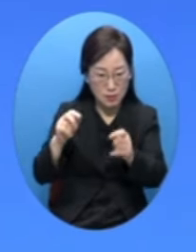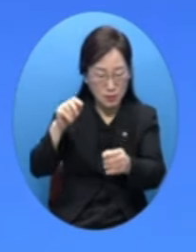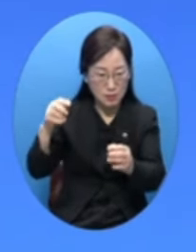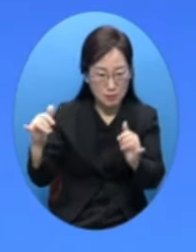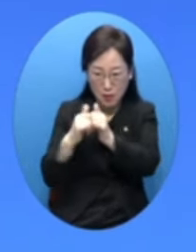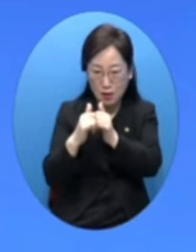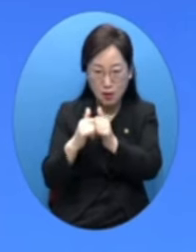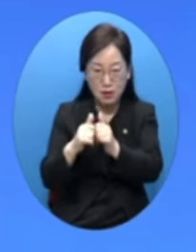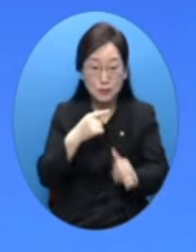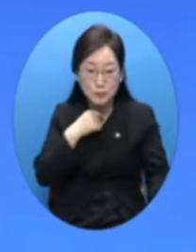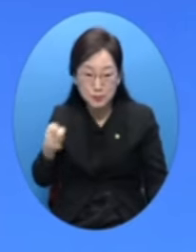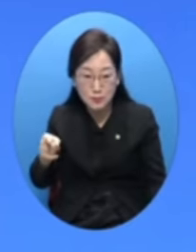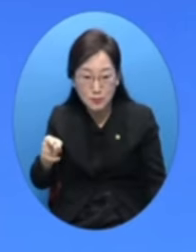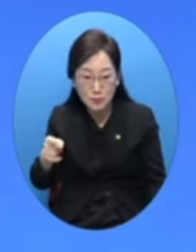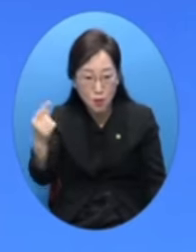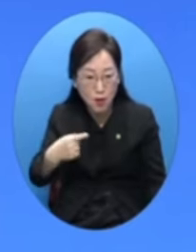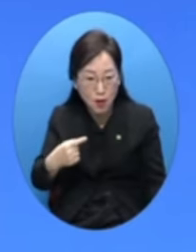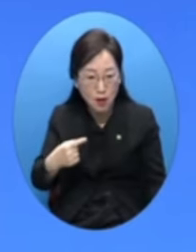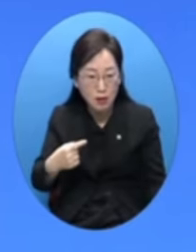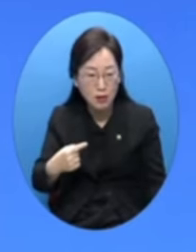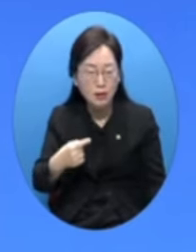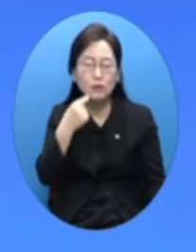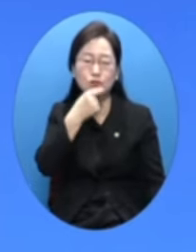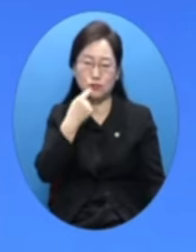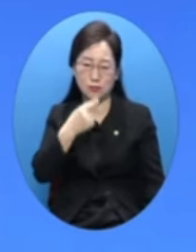참 성경을 보니까